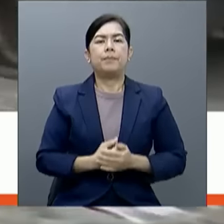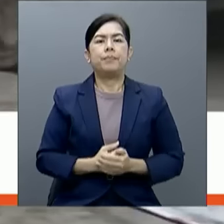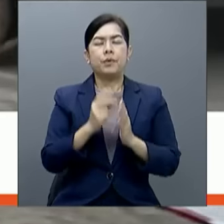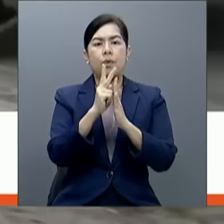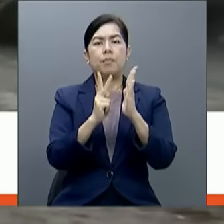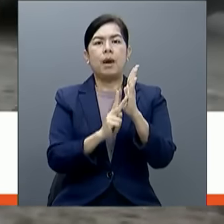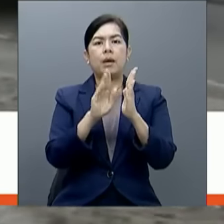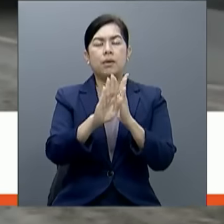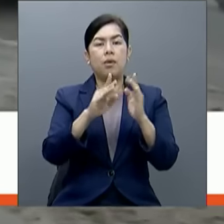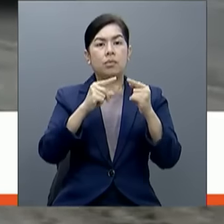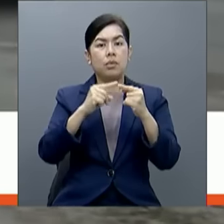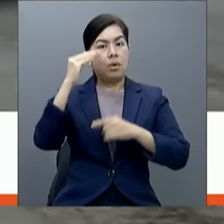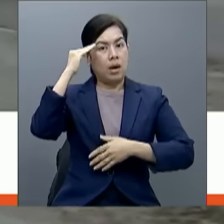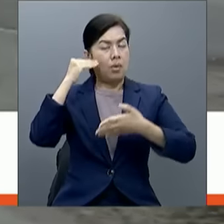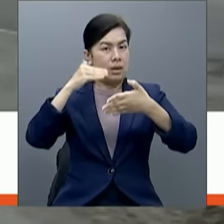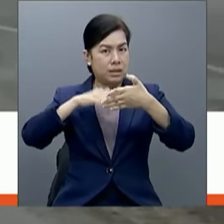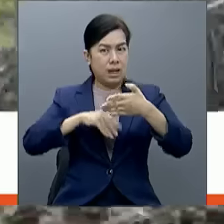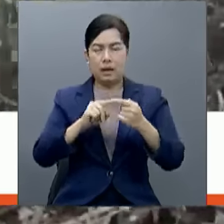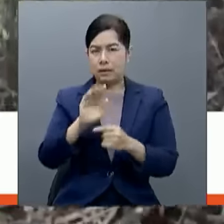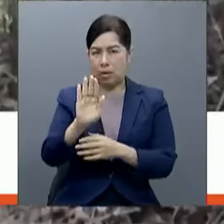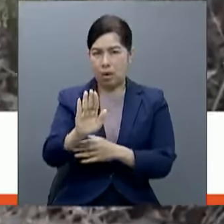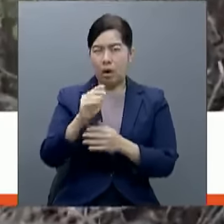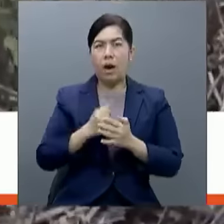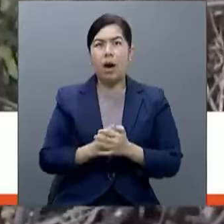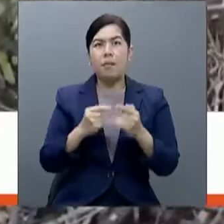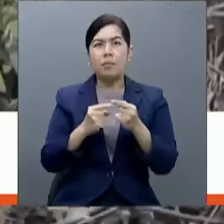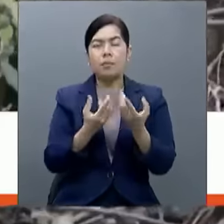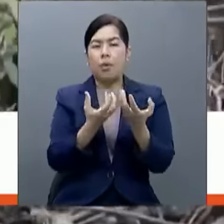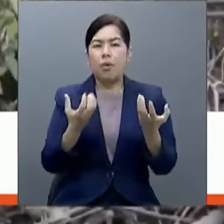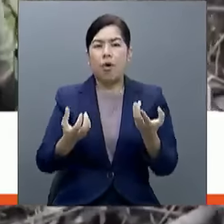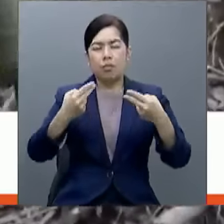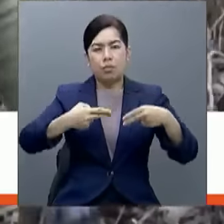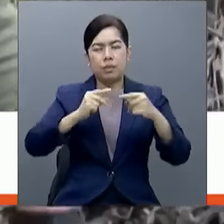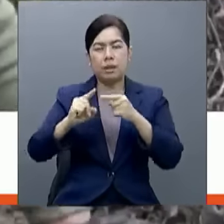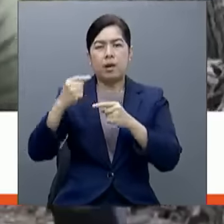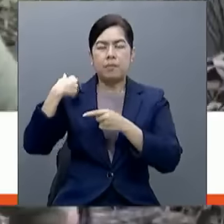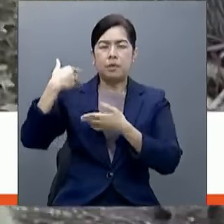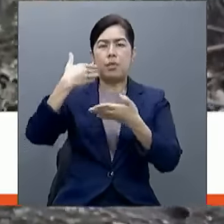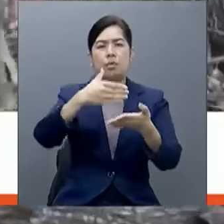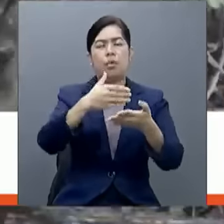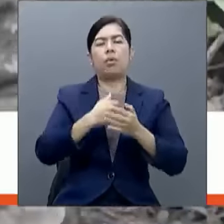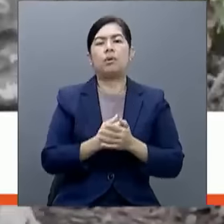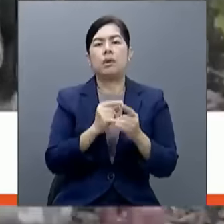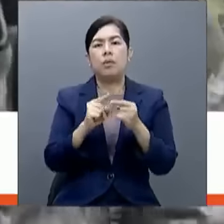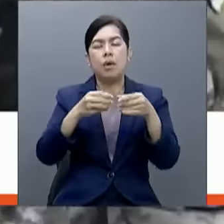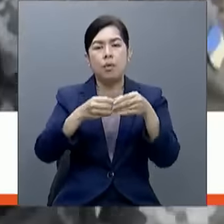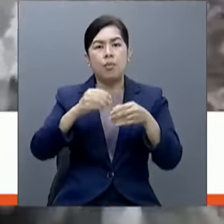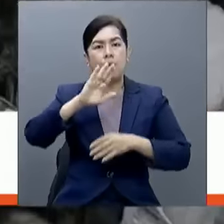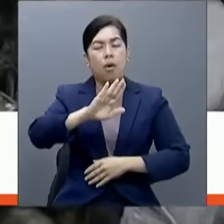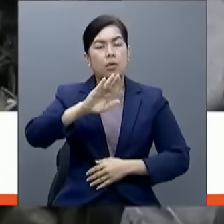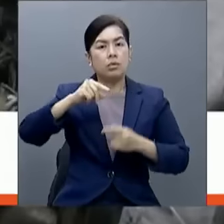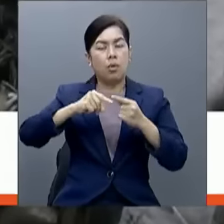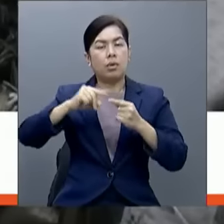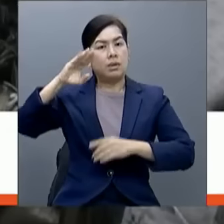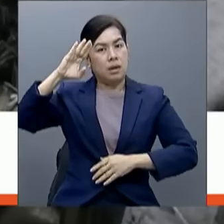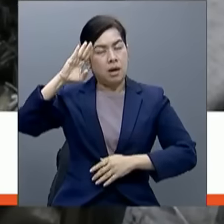ไม่อนุญาตให้ส่งออกอาวุธให้กับประเทศคู่ขัดแย้งในสงครามแต่ว่าที่ผ่านมาเกาหลีใต้ได้ส่งความช่วยเหลือที่ไม่ใช่อาวุธให้กับยูเ